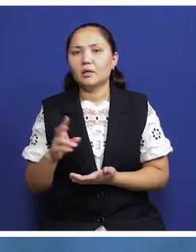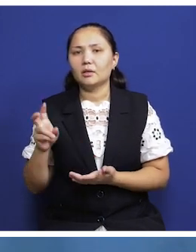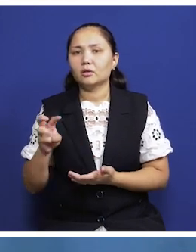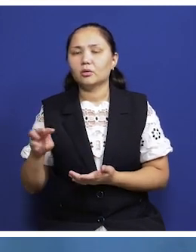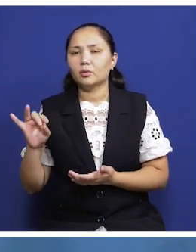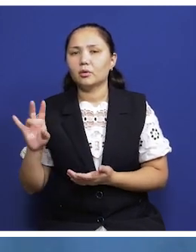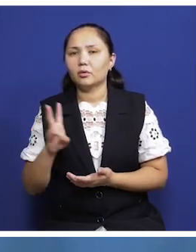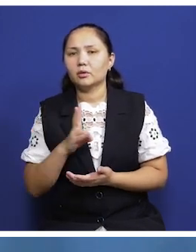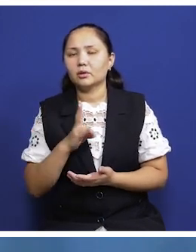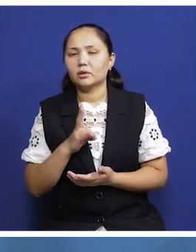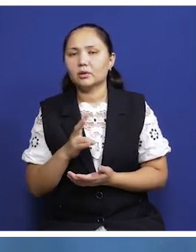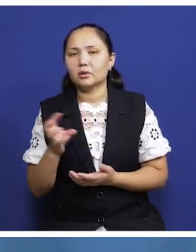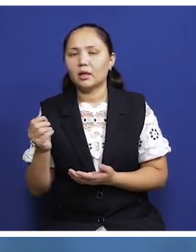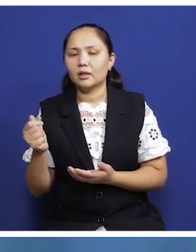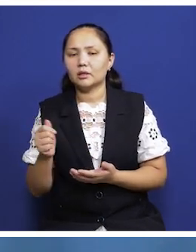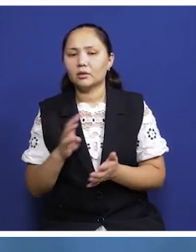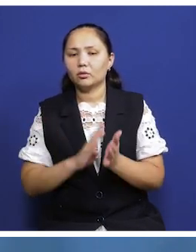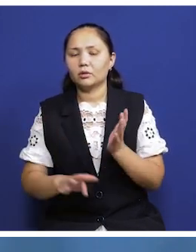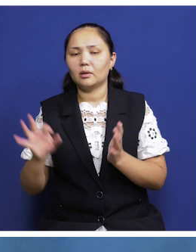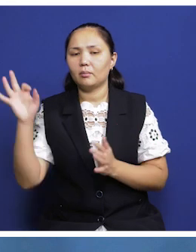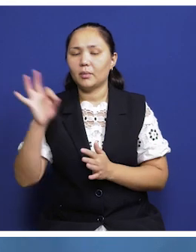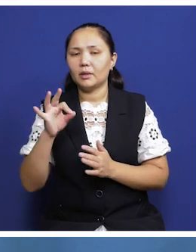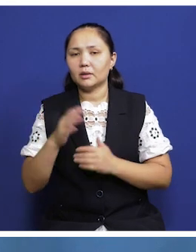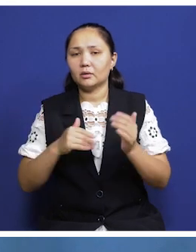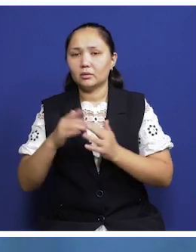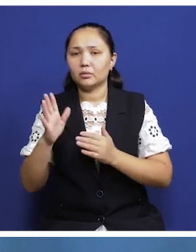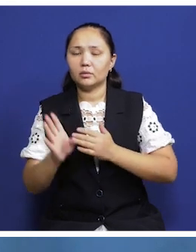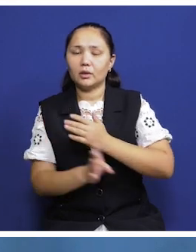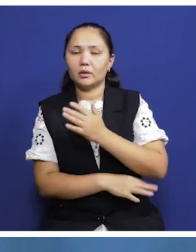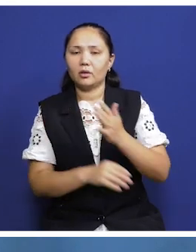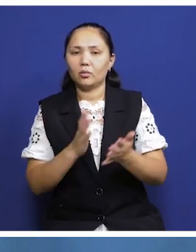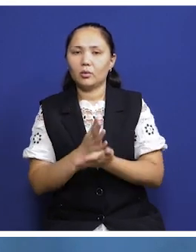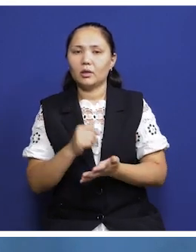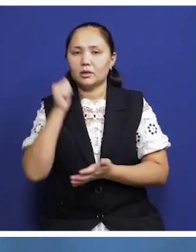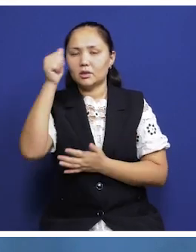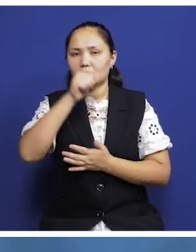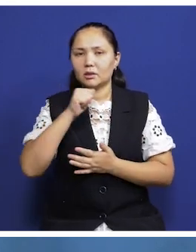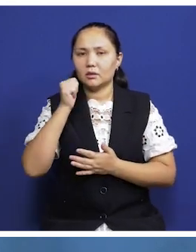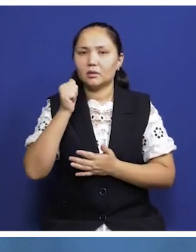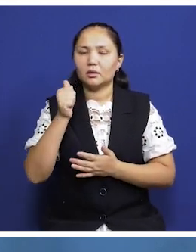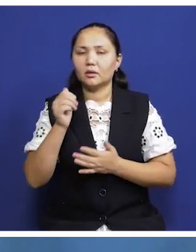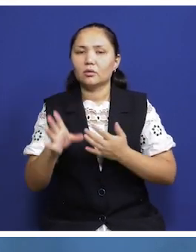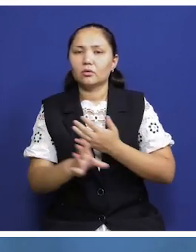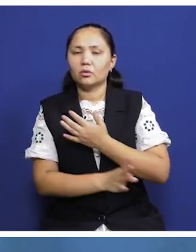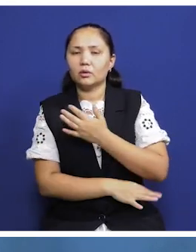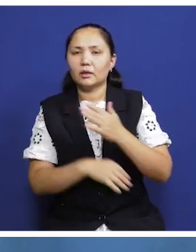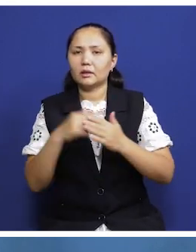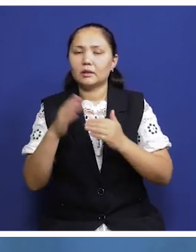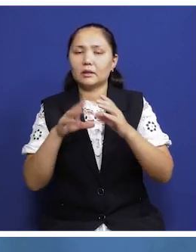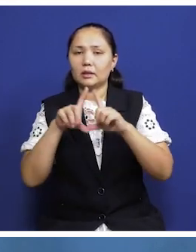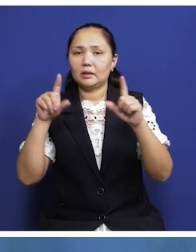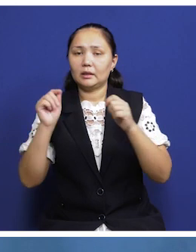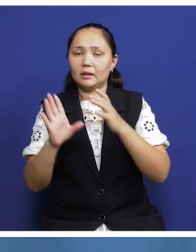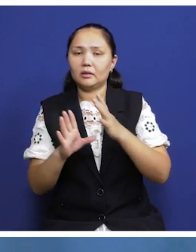бүгінгі таңда құрылыс жұмыстарының 90% аяқталған. Нысан жыл соңына дейін іске қосылатын болады. Жеке